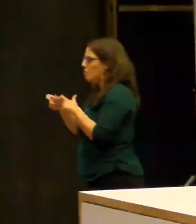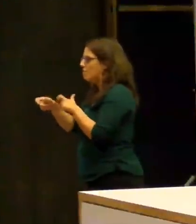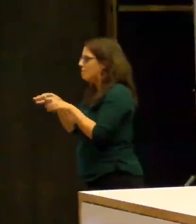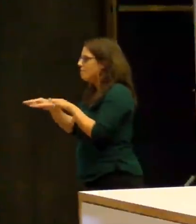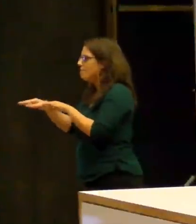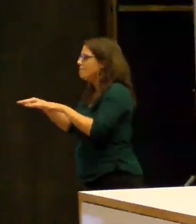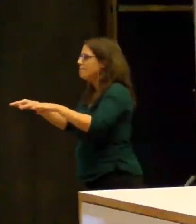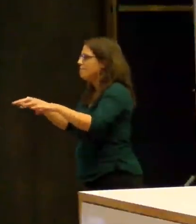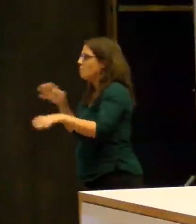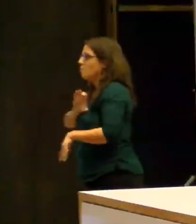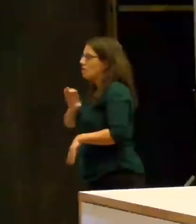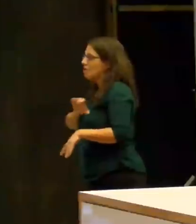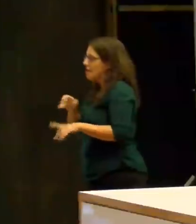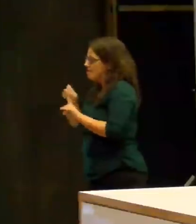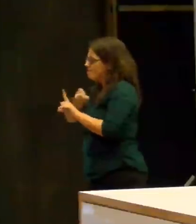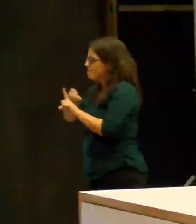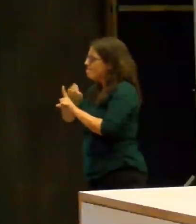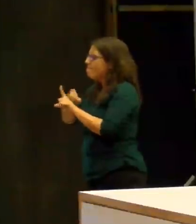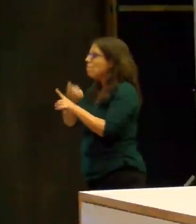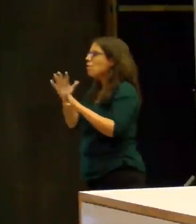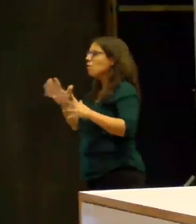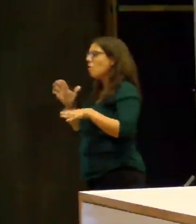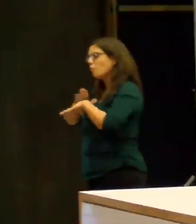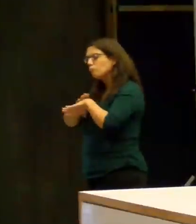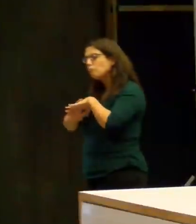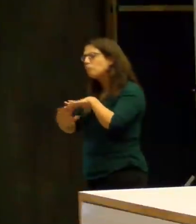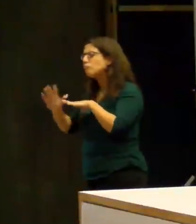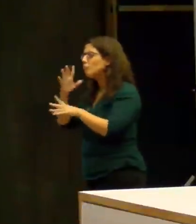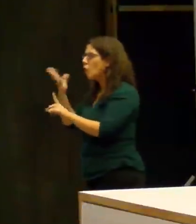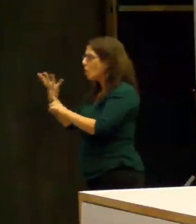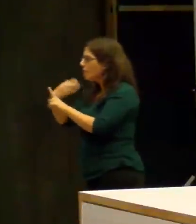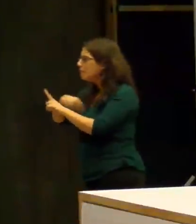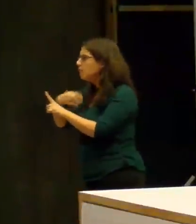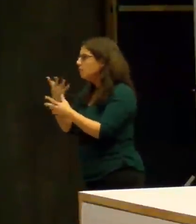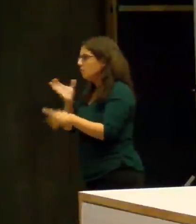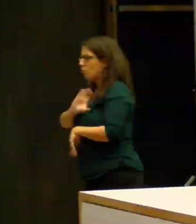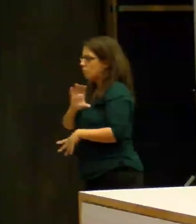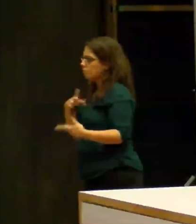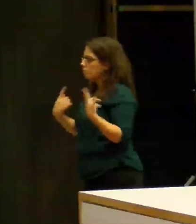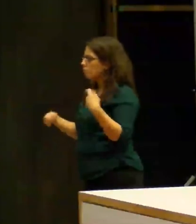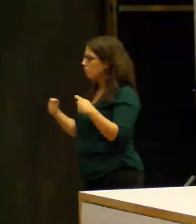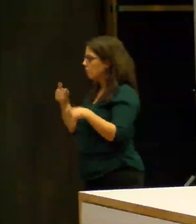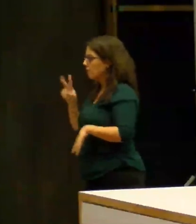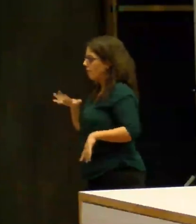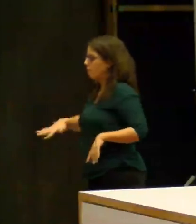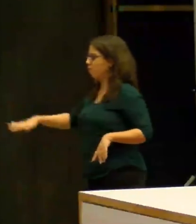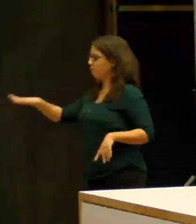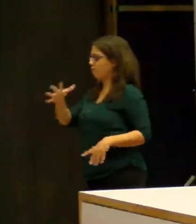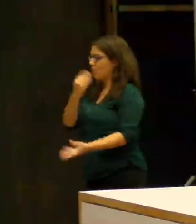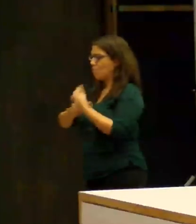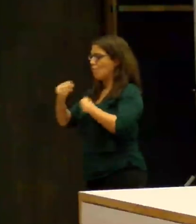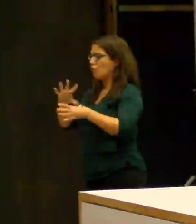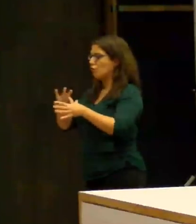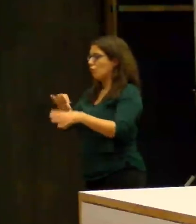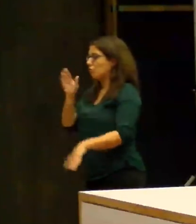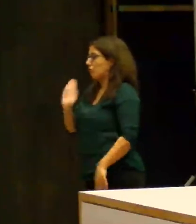de militer avec bienveillance, avec empathie. On se rend compte qu'on est dans un monde où tout le monde mange de la viande parce que tout le monde mange